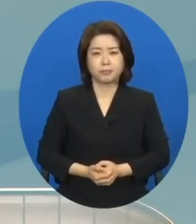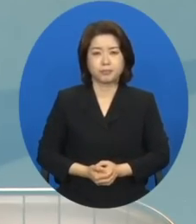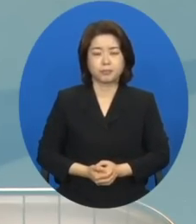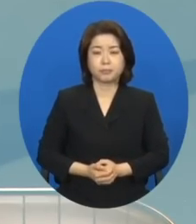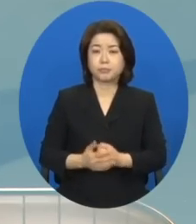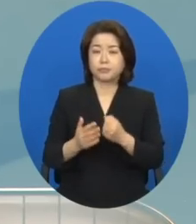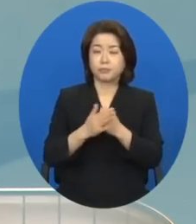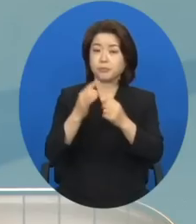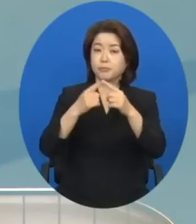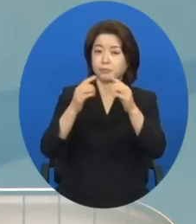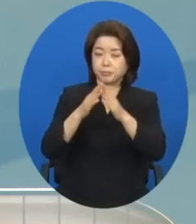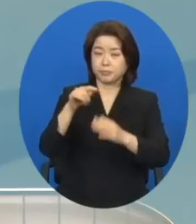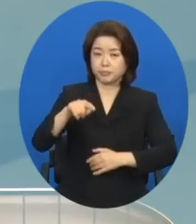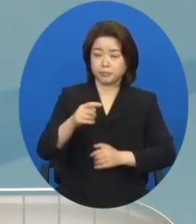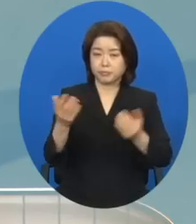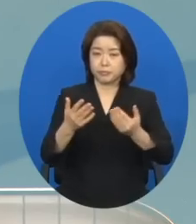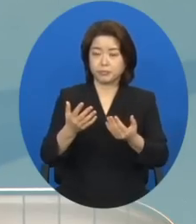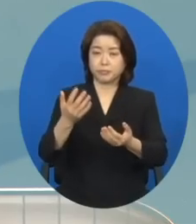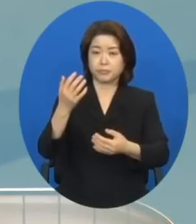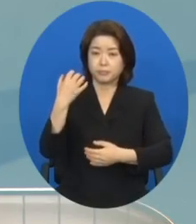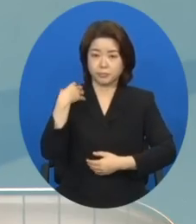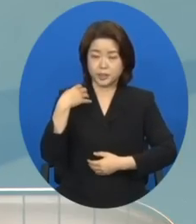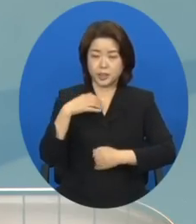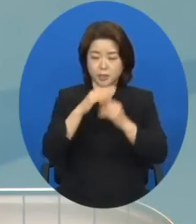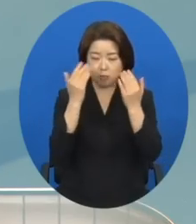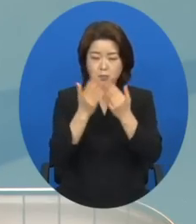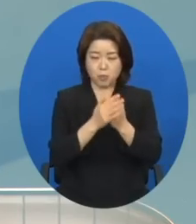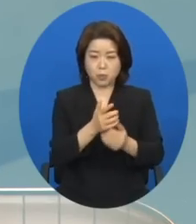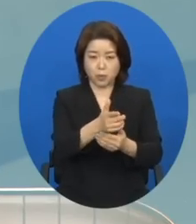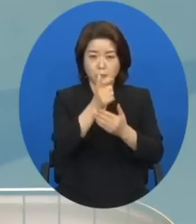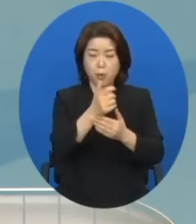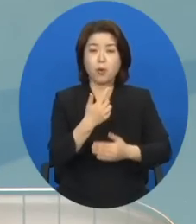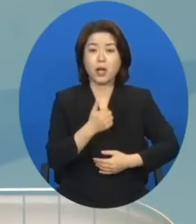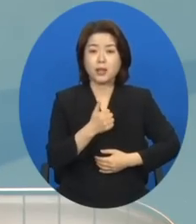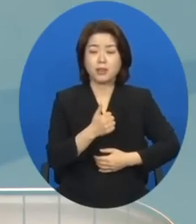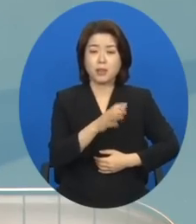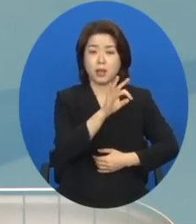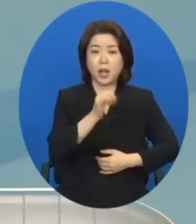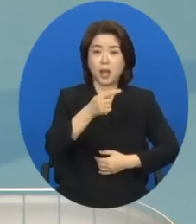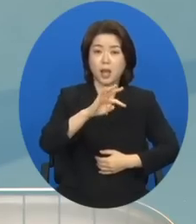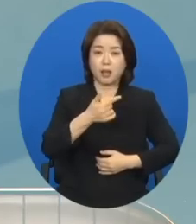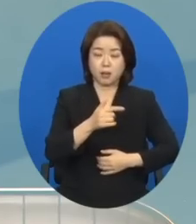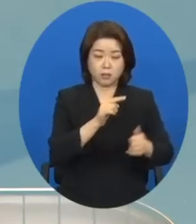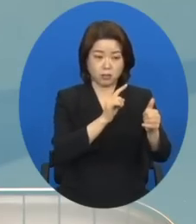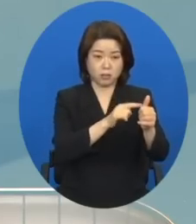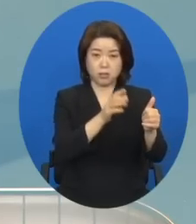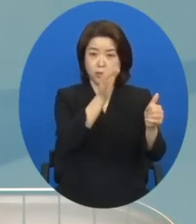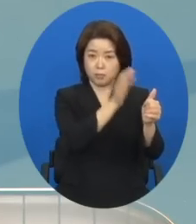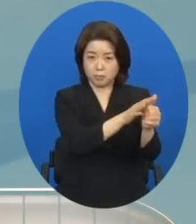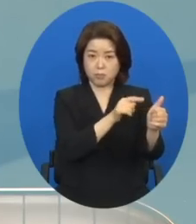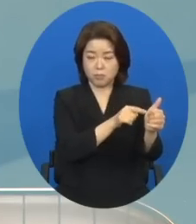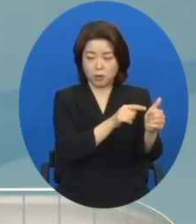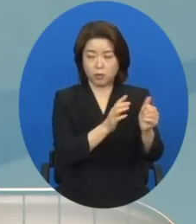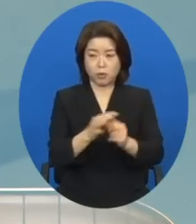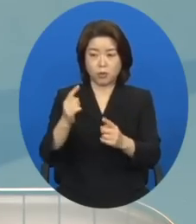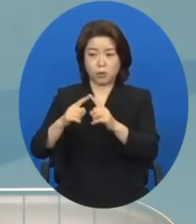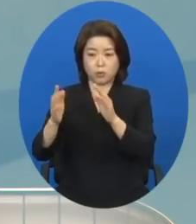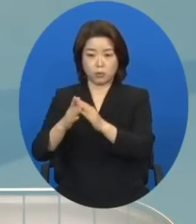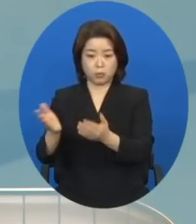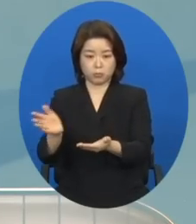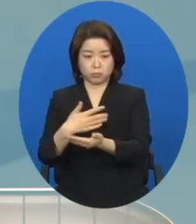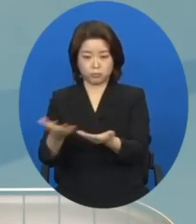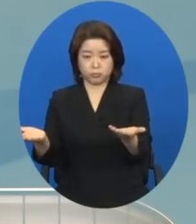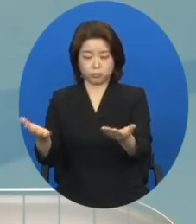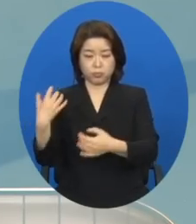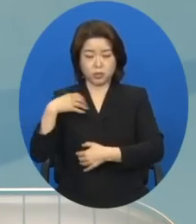그래서 교회는요, 이 사건의 책임이 전적으로 그 총격범 에런 롱에게 있고 교회는 없다는 것을